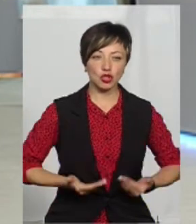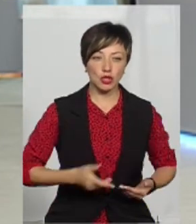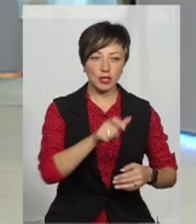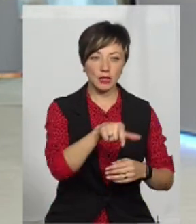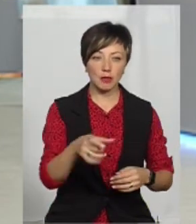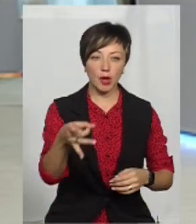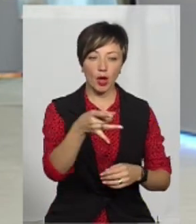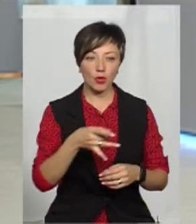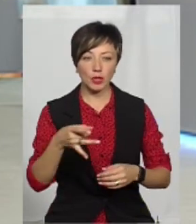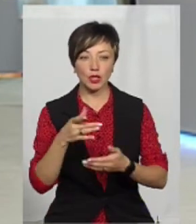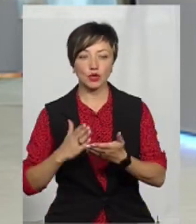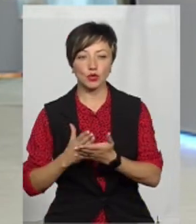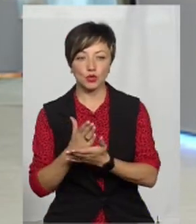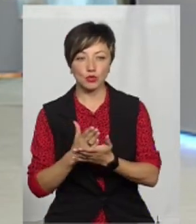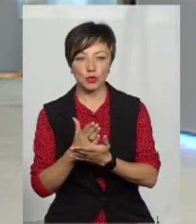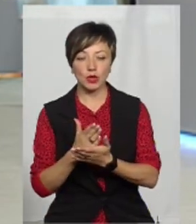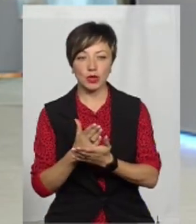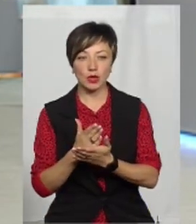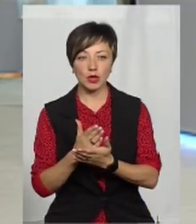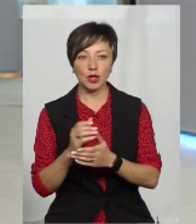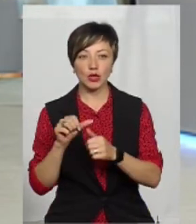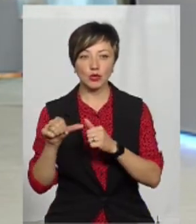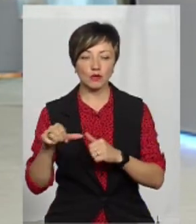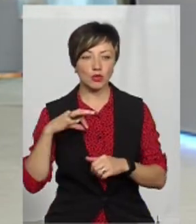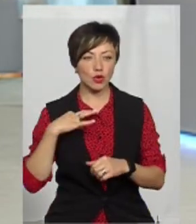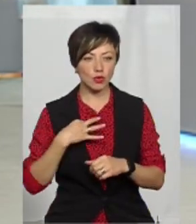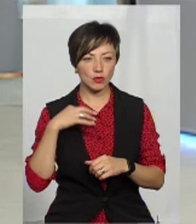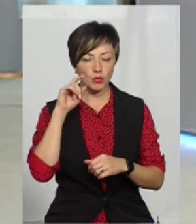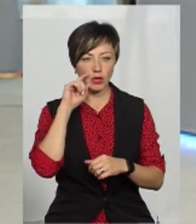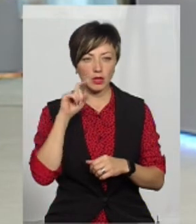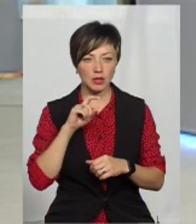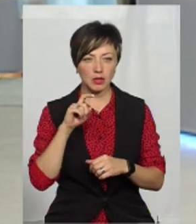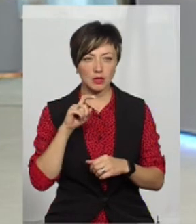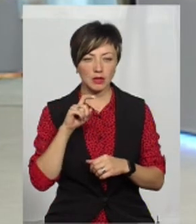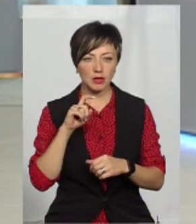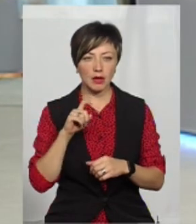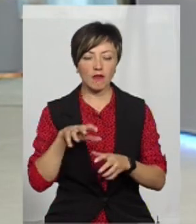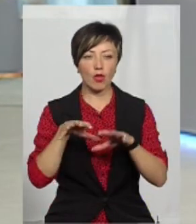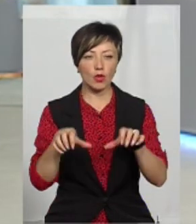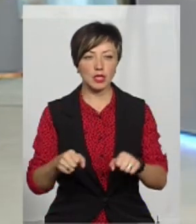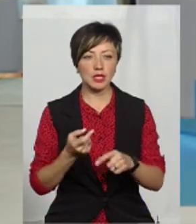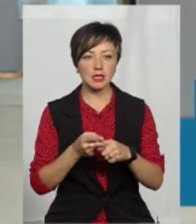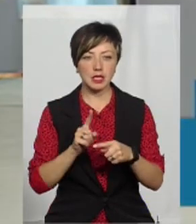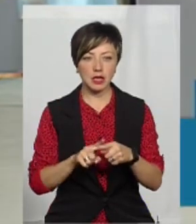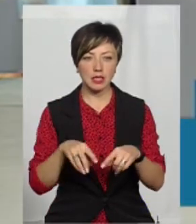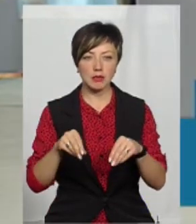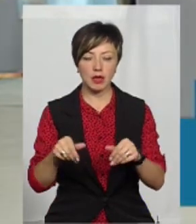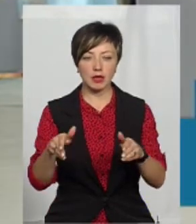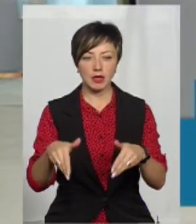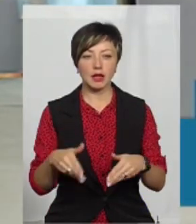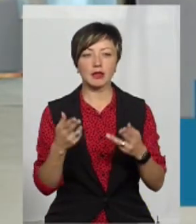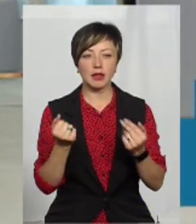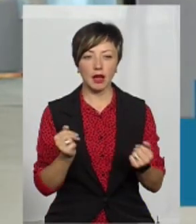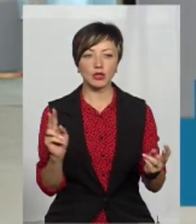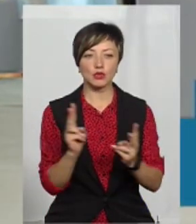жителями мікрорайону та службою зовнішньої розвідки України, яка і володіє цією земельною ділянкою. Така зустріч була?